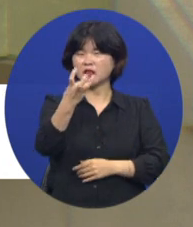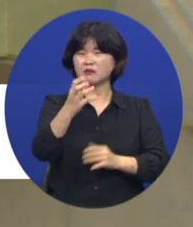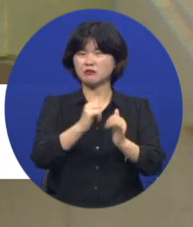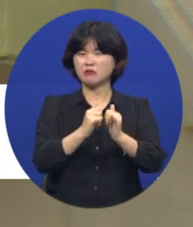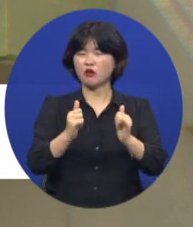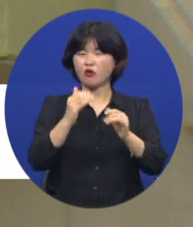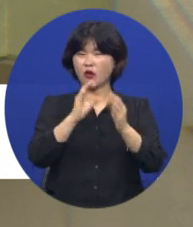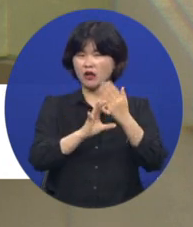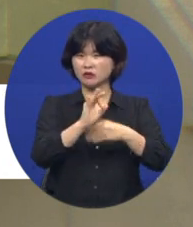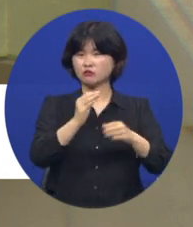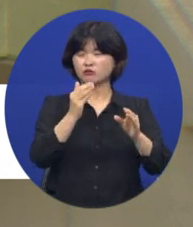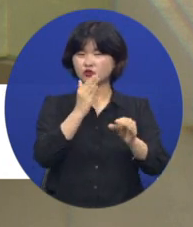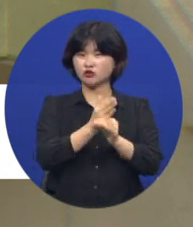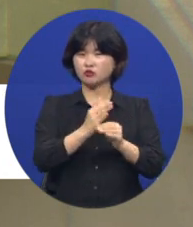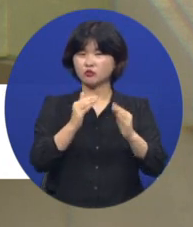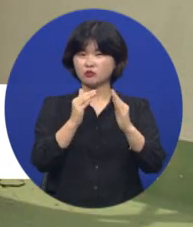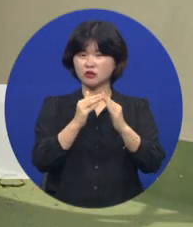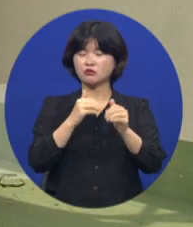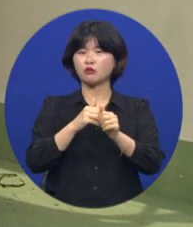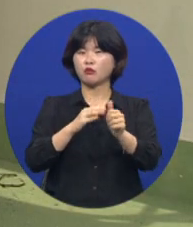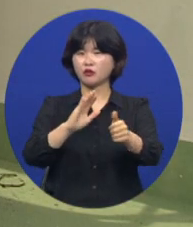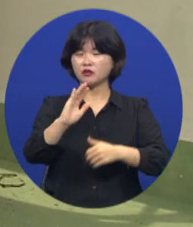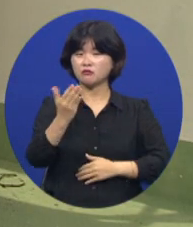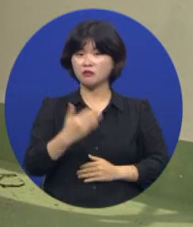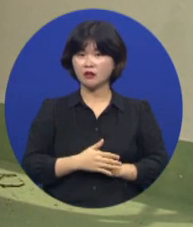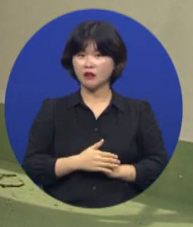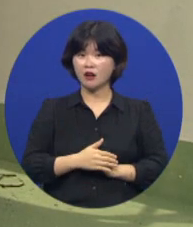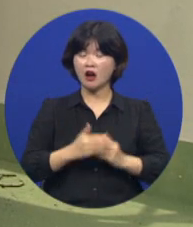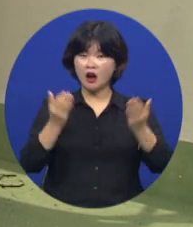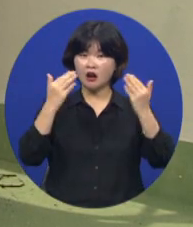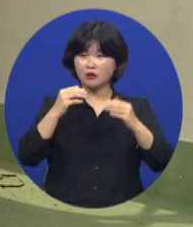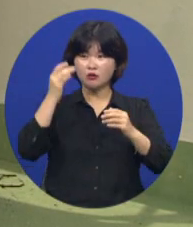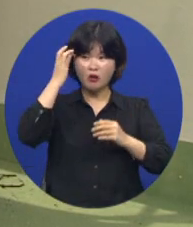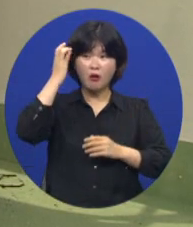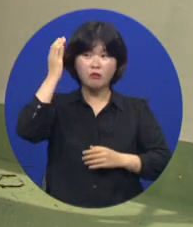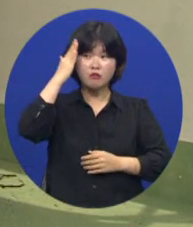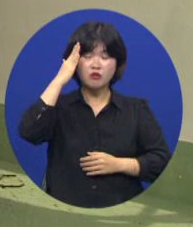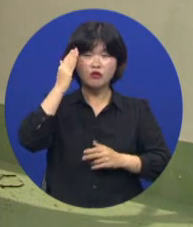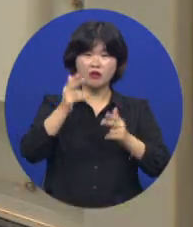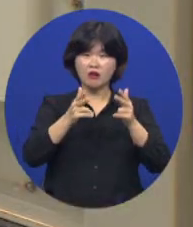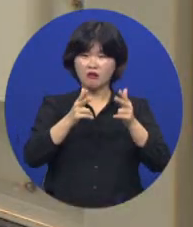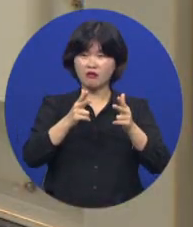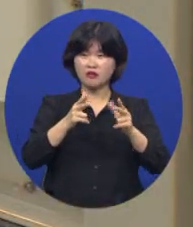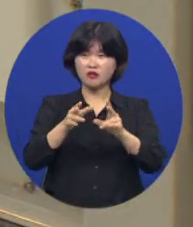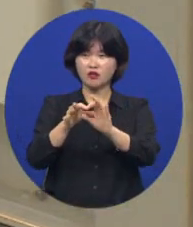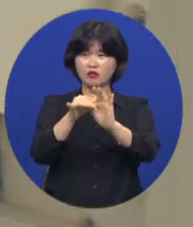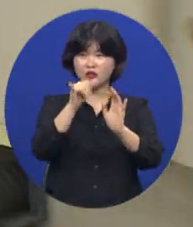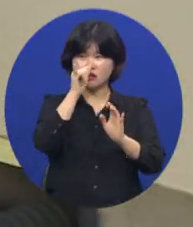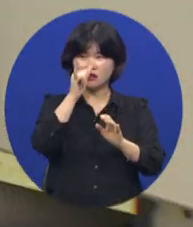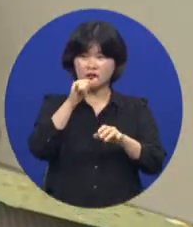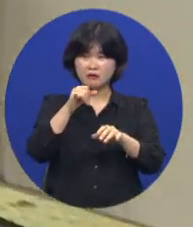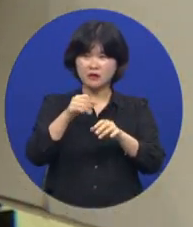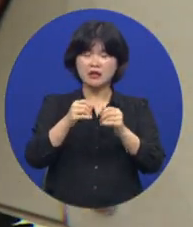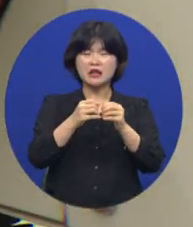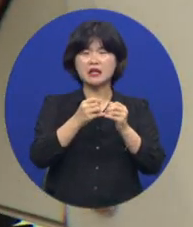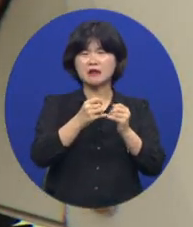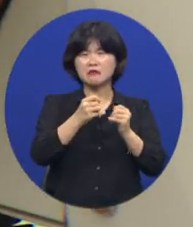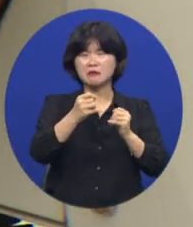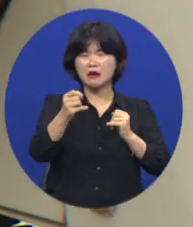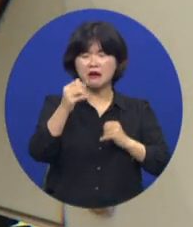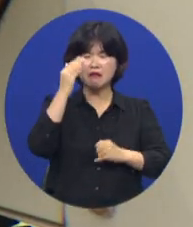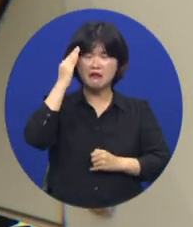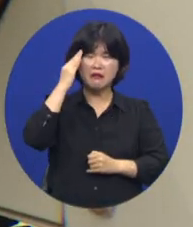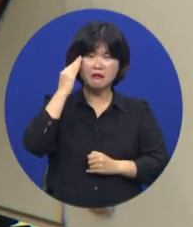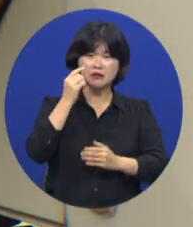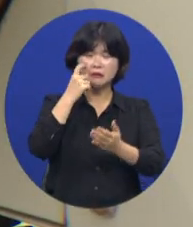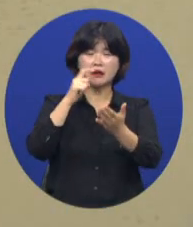명을 오전 중 모두 귀가시켰습니다. 학교 건물 옥상에서는 불이 난 에어컨과 연결된 실외기 일부가 검게